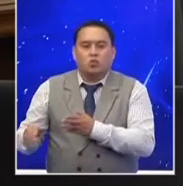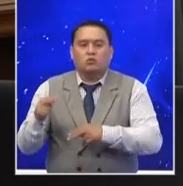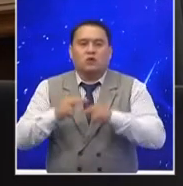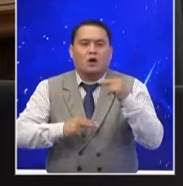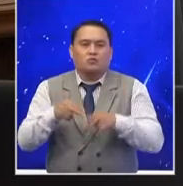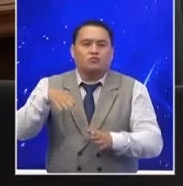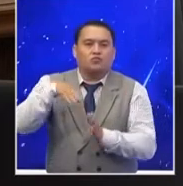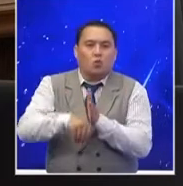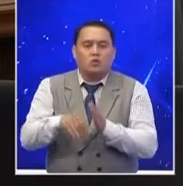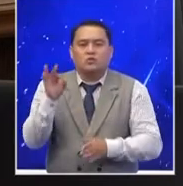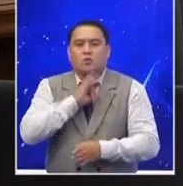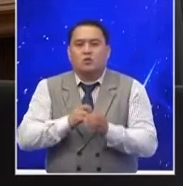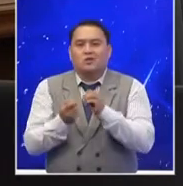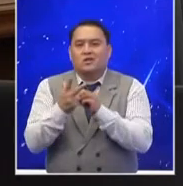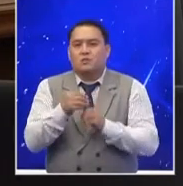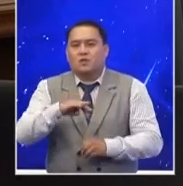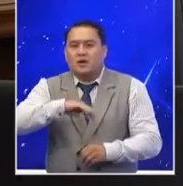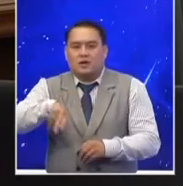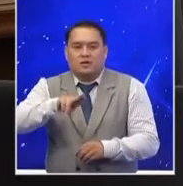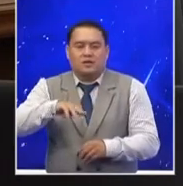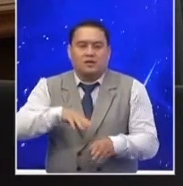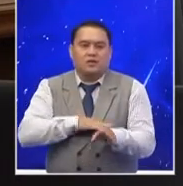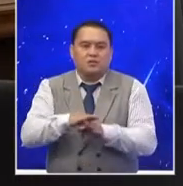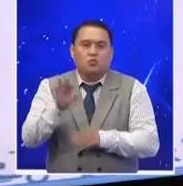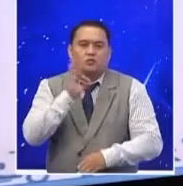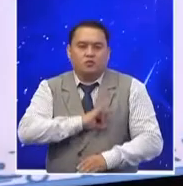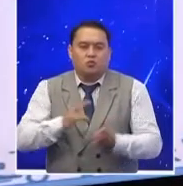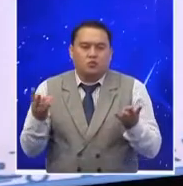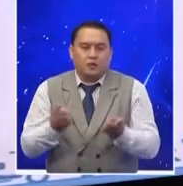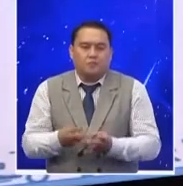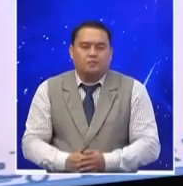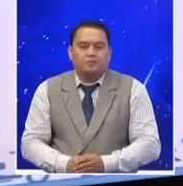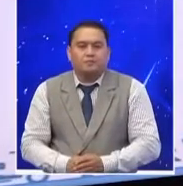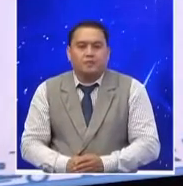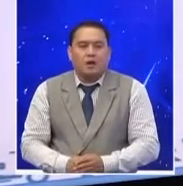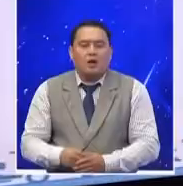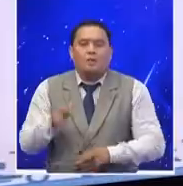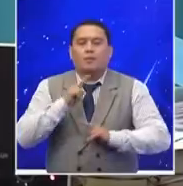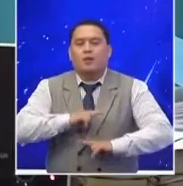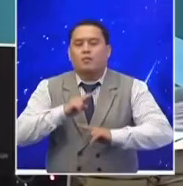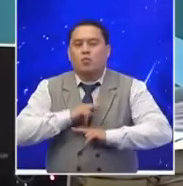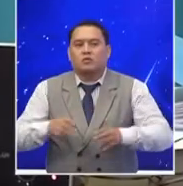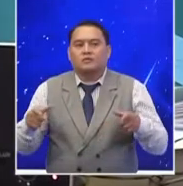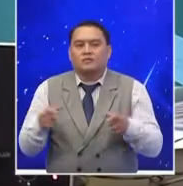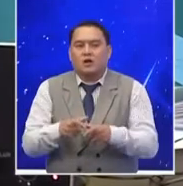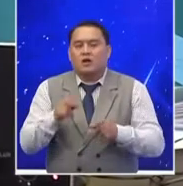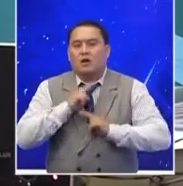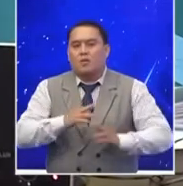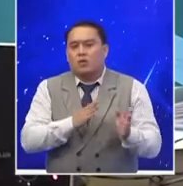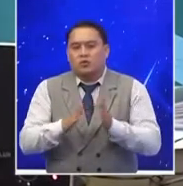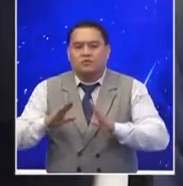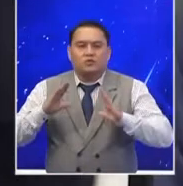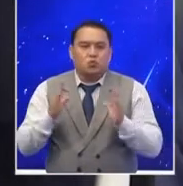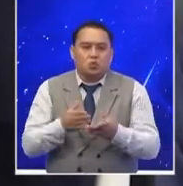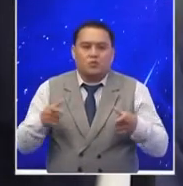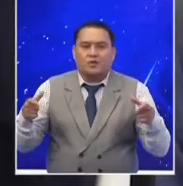школ. Мы должны освоить 13 миллиардов. Примите во внимание это. Работа во время пандемии продолжается. Значительно стабилизировалась и эпид-ситуация